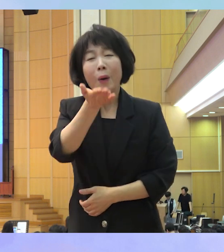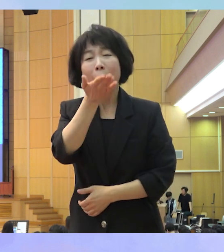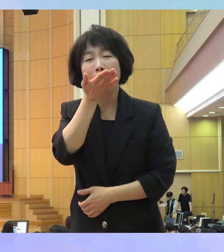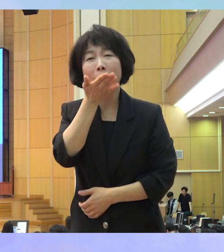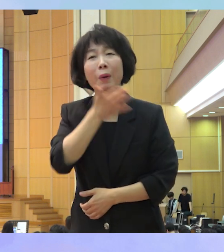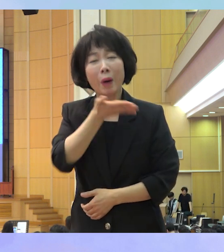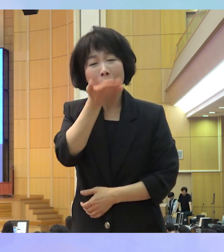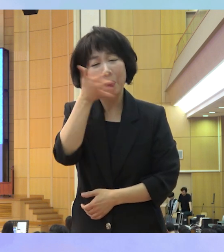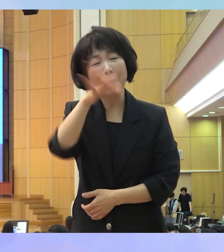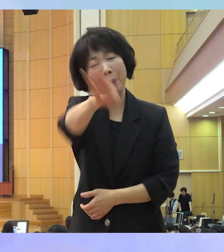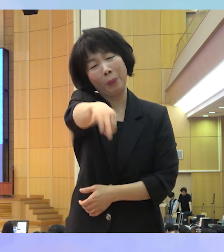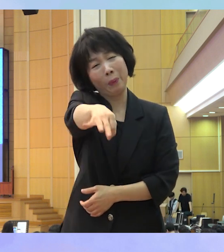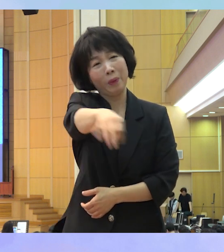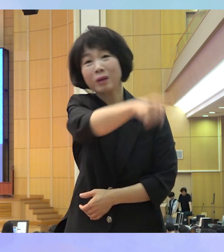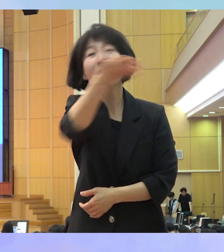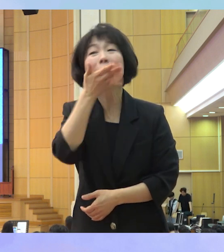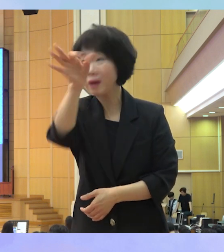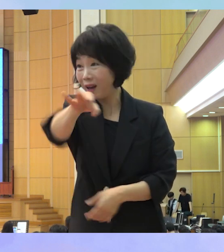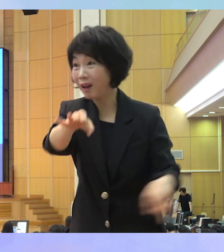아니에요.